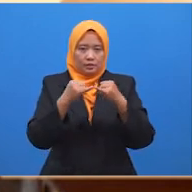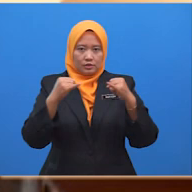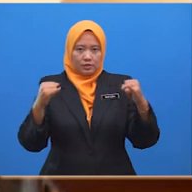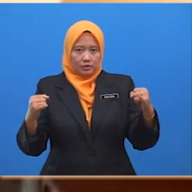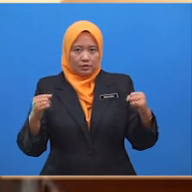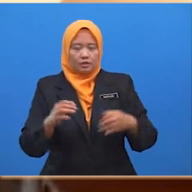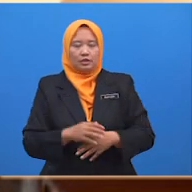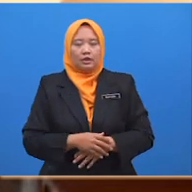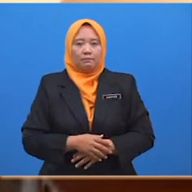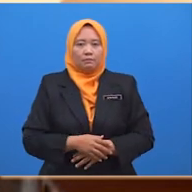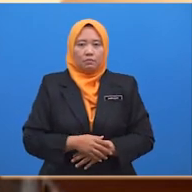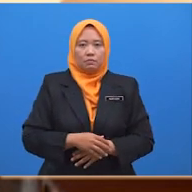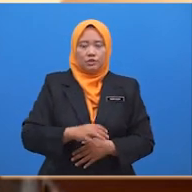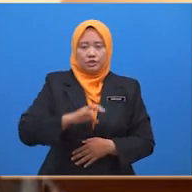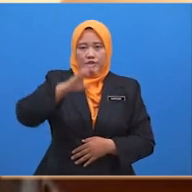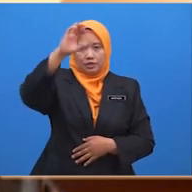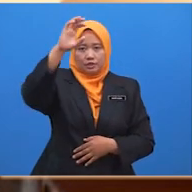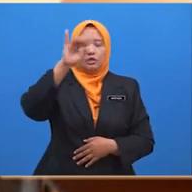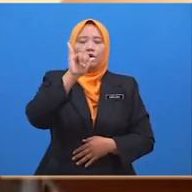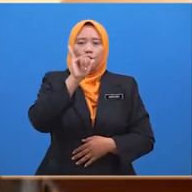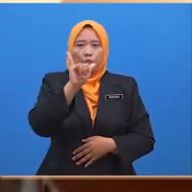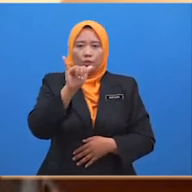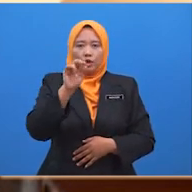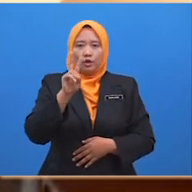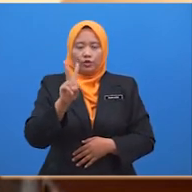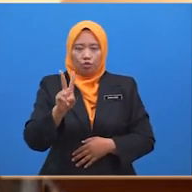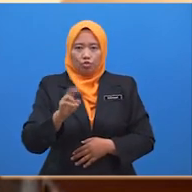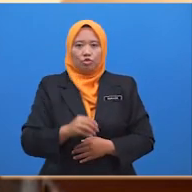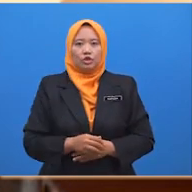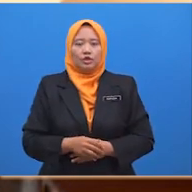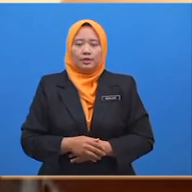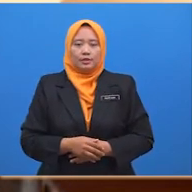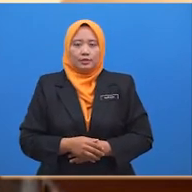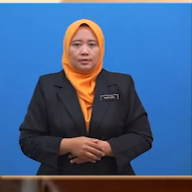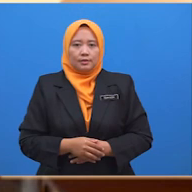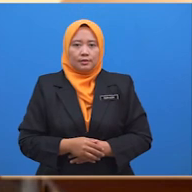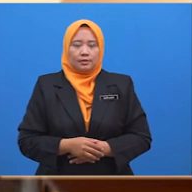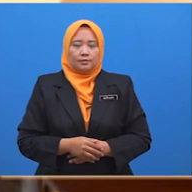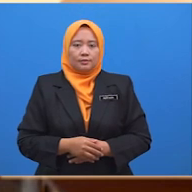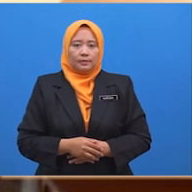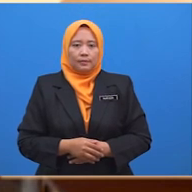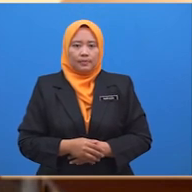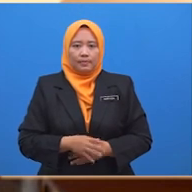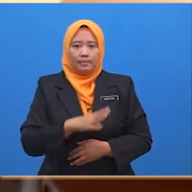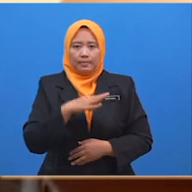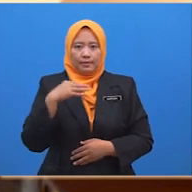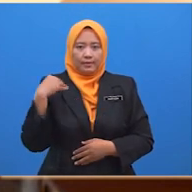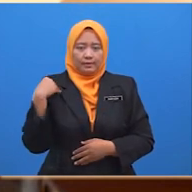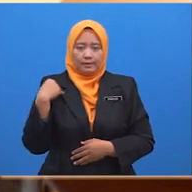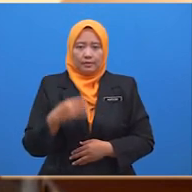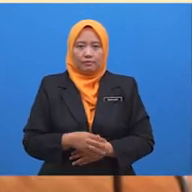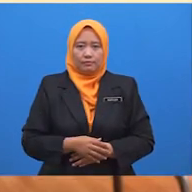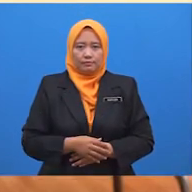Y1 bahagi dengan jarak mengufuk yang diwakili oleh X2 tolak